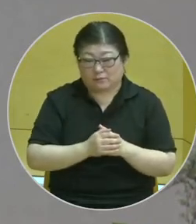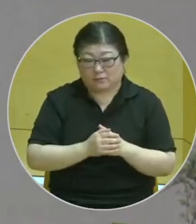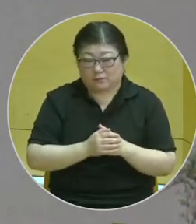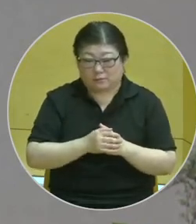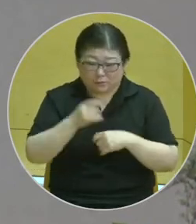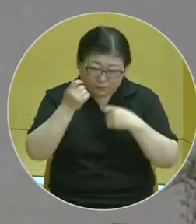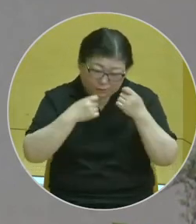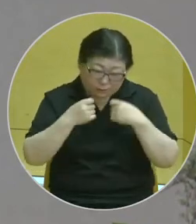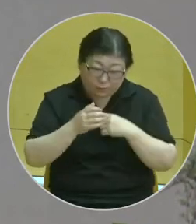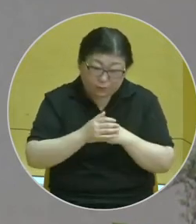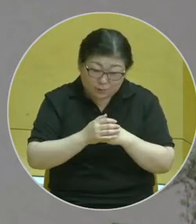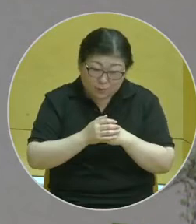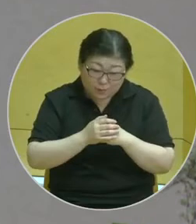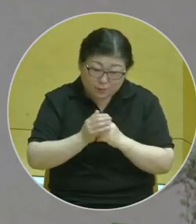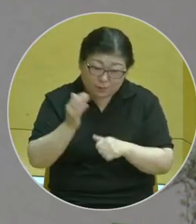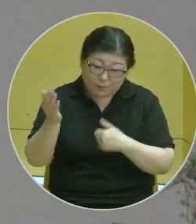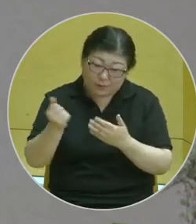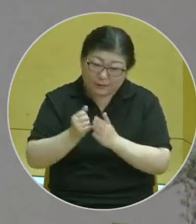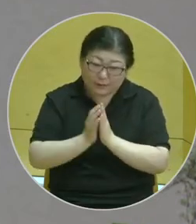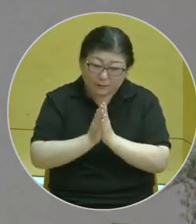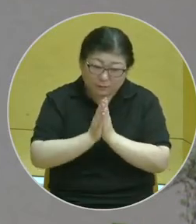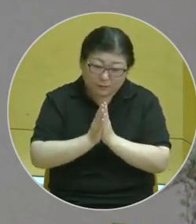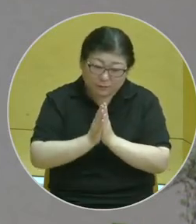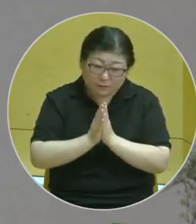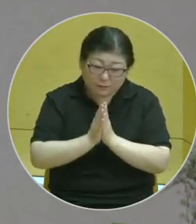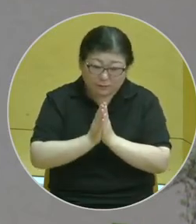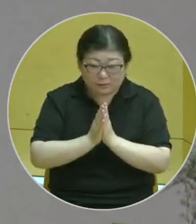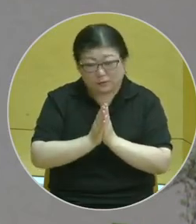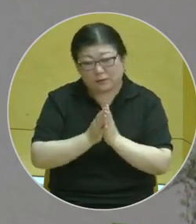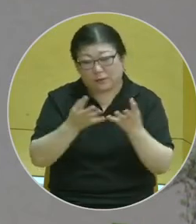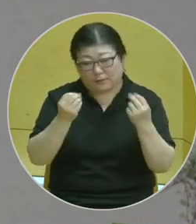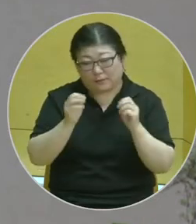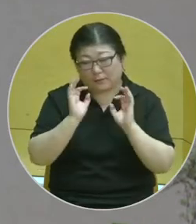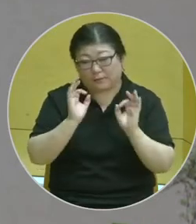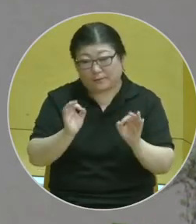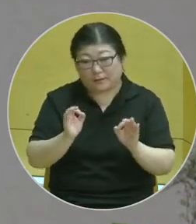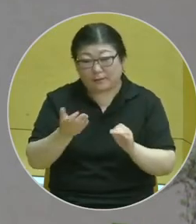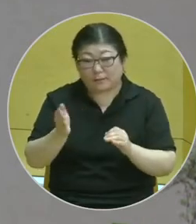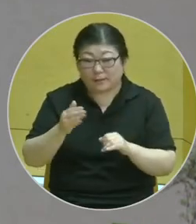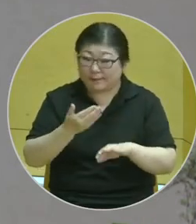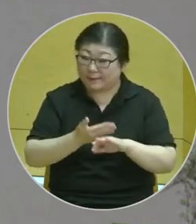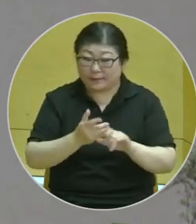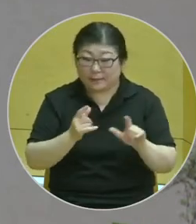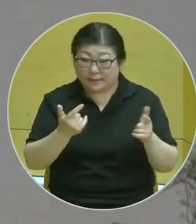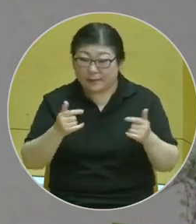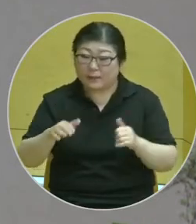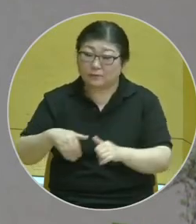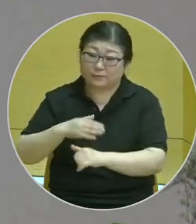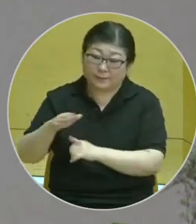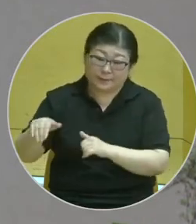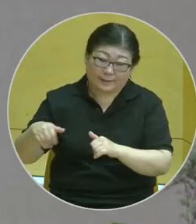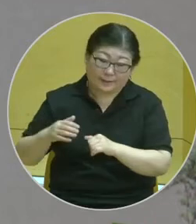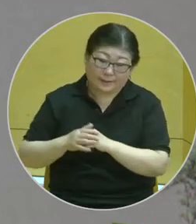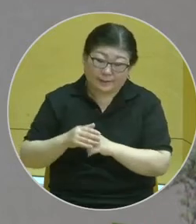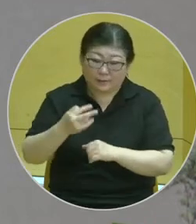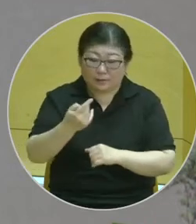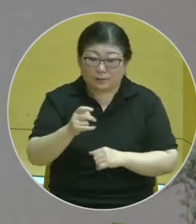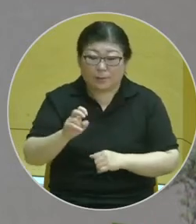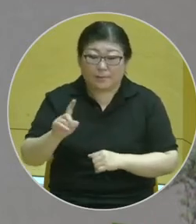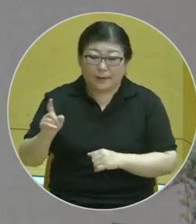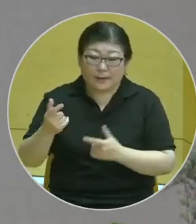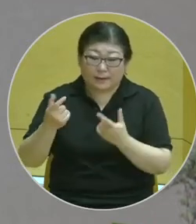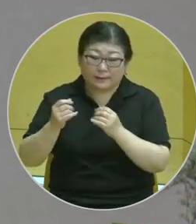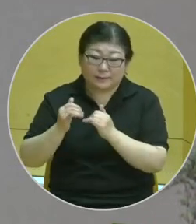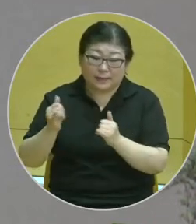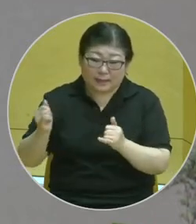이렇게 하나님 앞에 기도하는 것을 많이 봅니다 내가 다른 것이 아니라 주변의 잊어 도마 같은 사람이